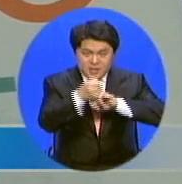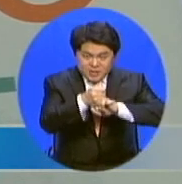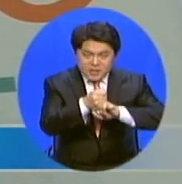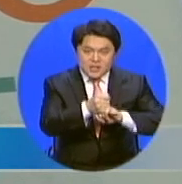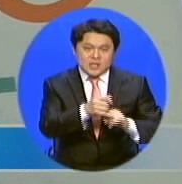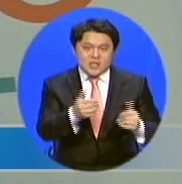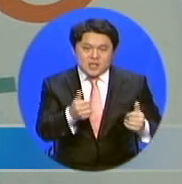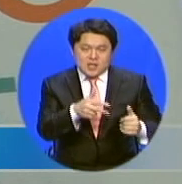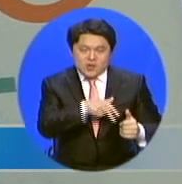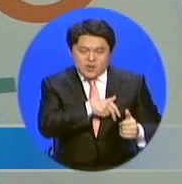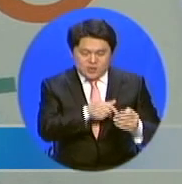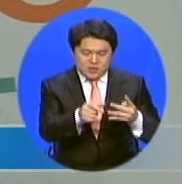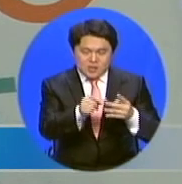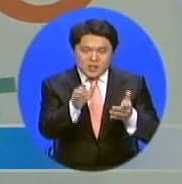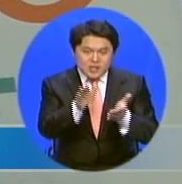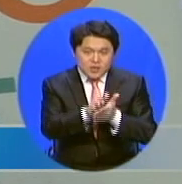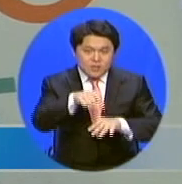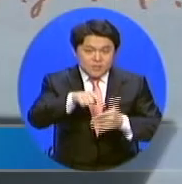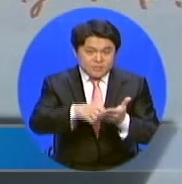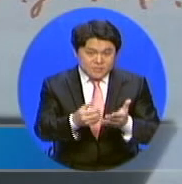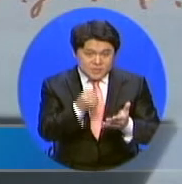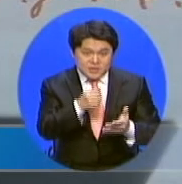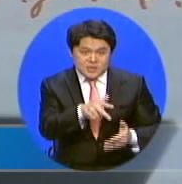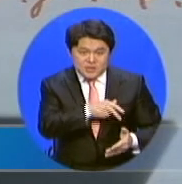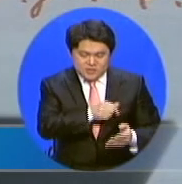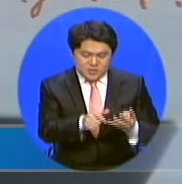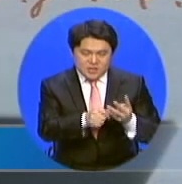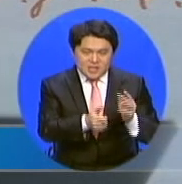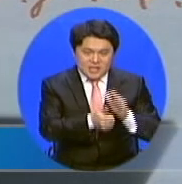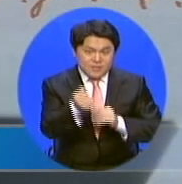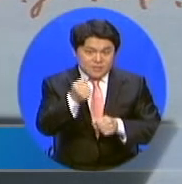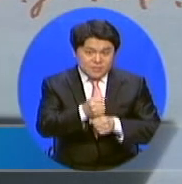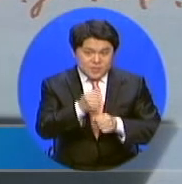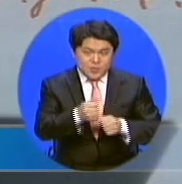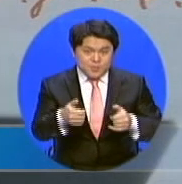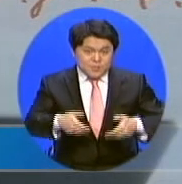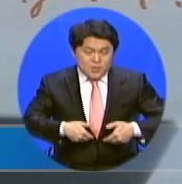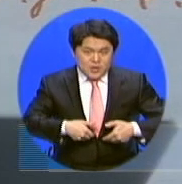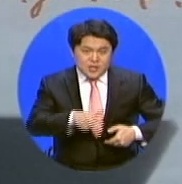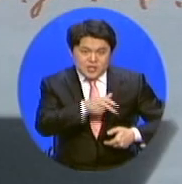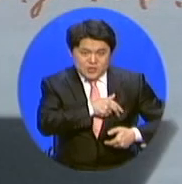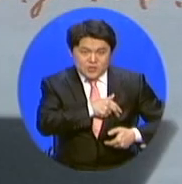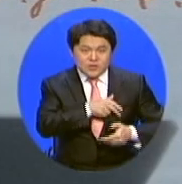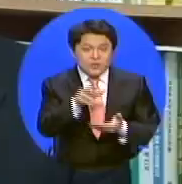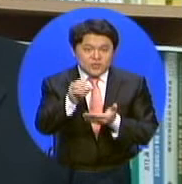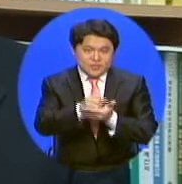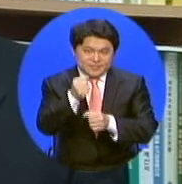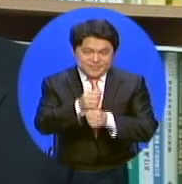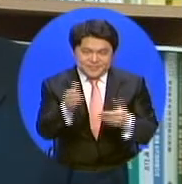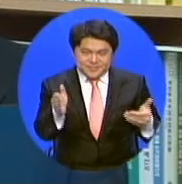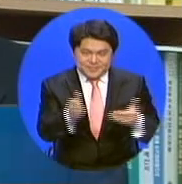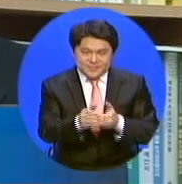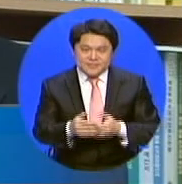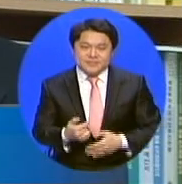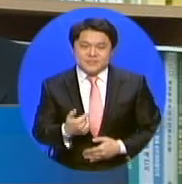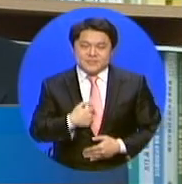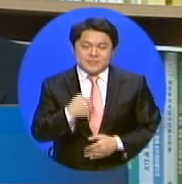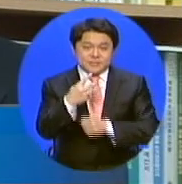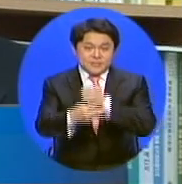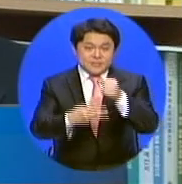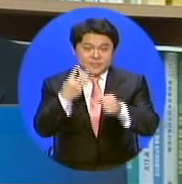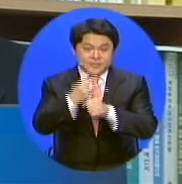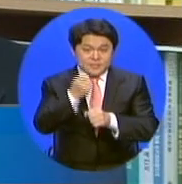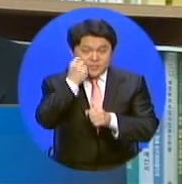도의원, 열정적인 도의원, 희망을 만드는 꼭 필요한 도의원을 주제로 발간됐습니다. 예, 제가 지난